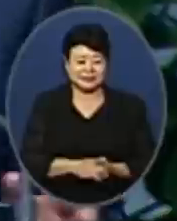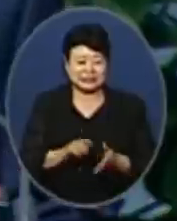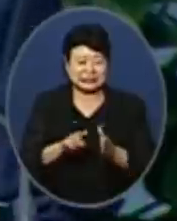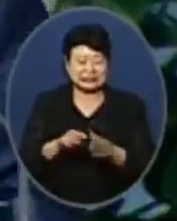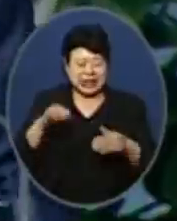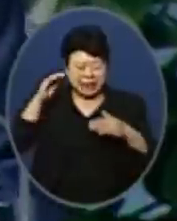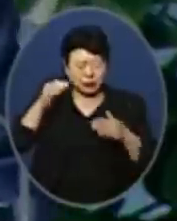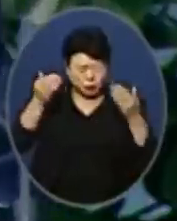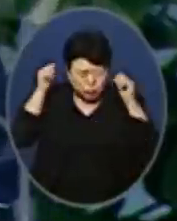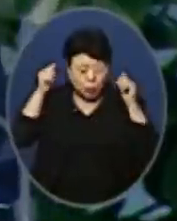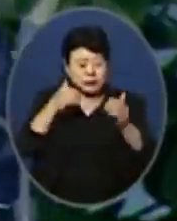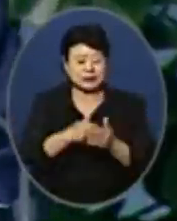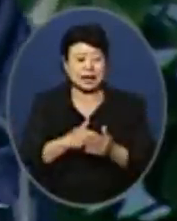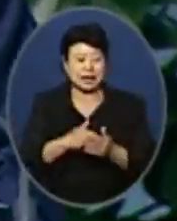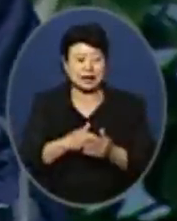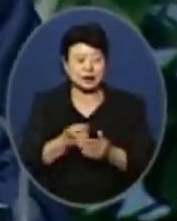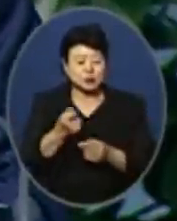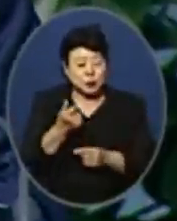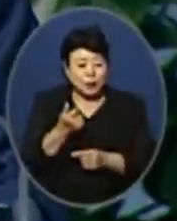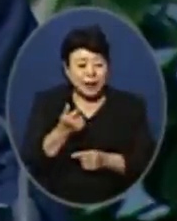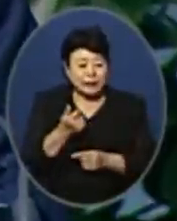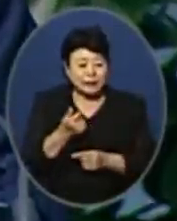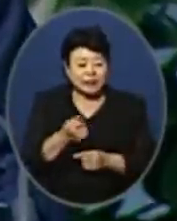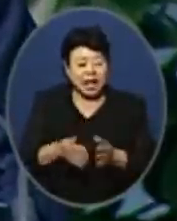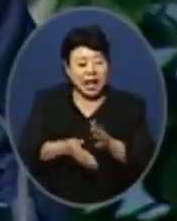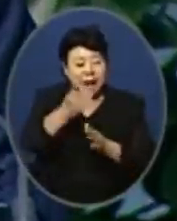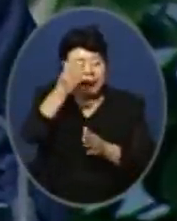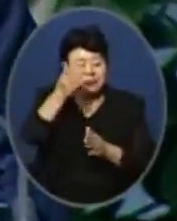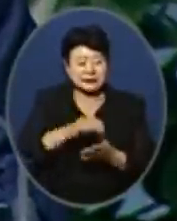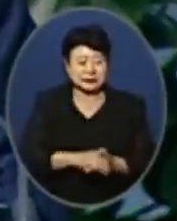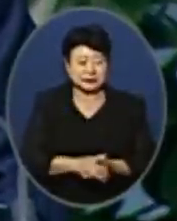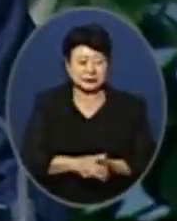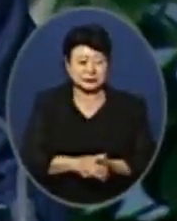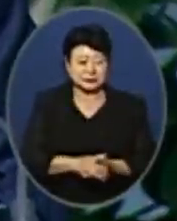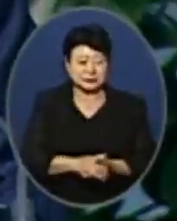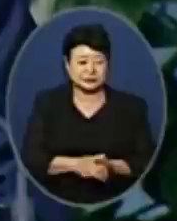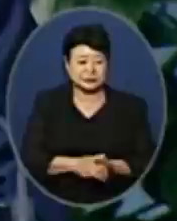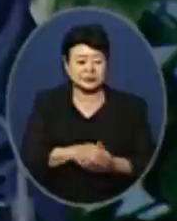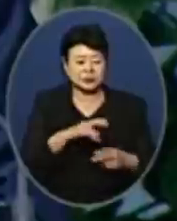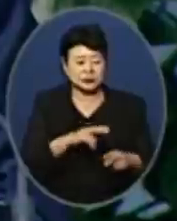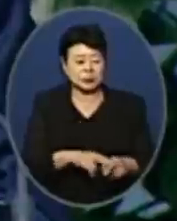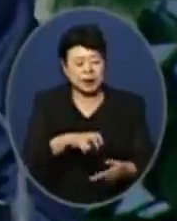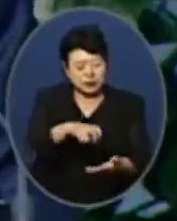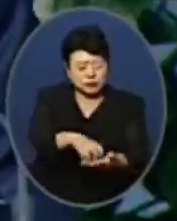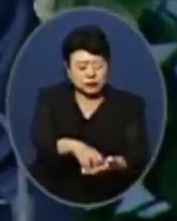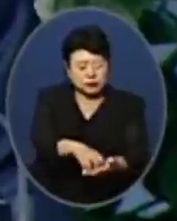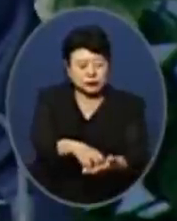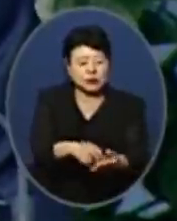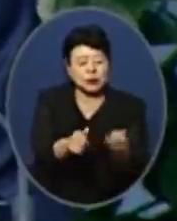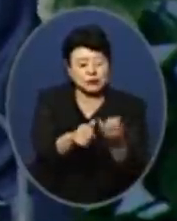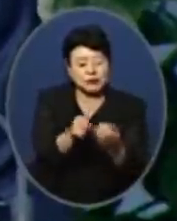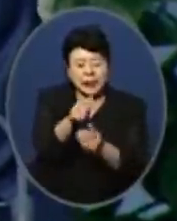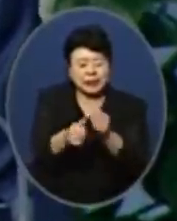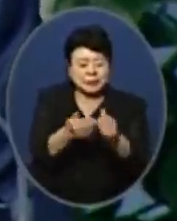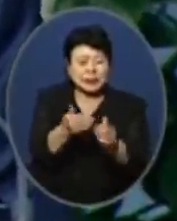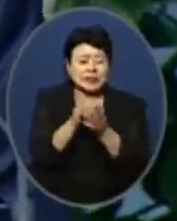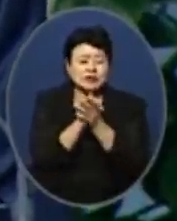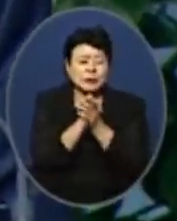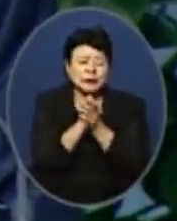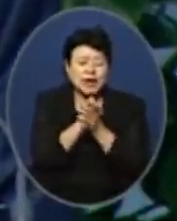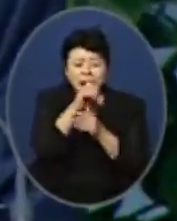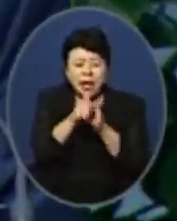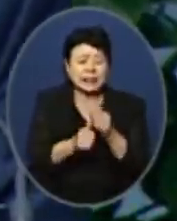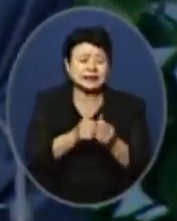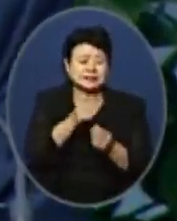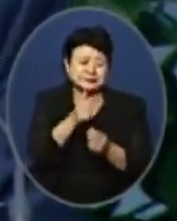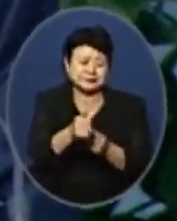신학교를 마치고 조그마한 아파트에서 소파에 무릎을 꿇고 우리 내외가 하나님 앞에 기도를 합니다.